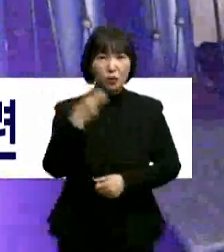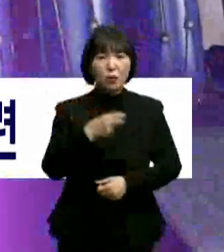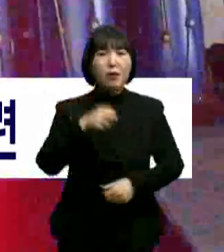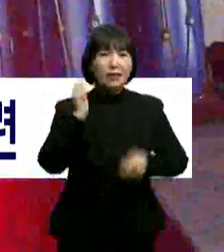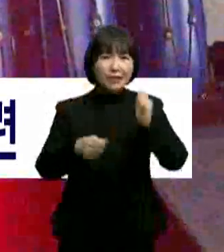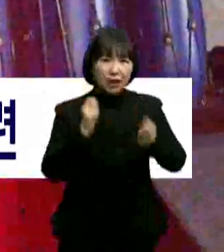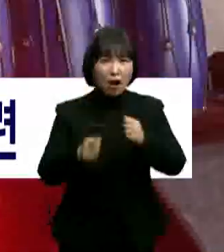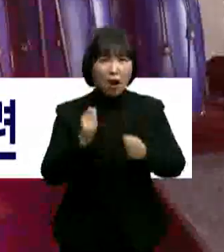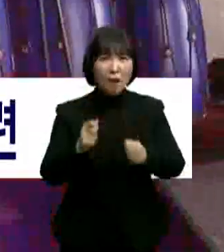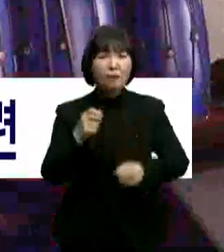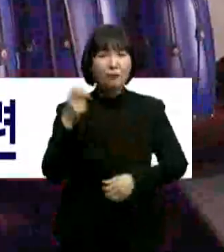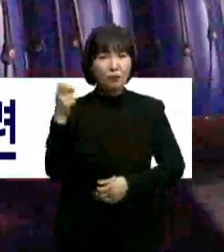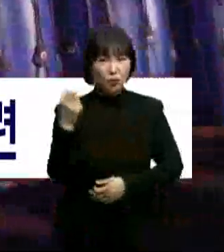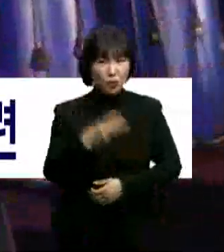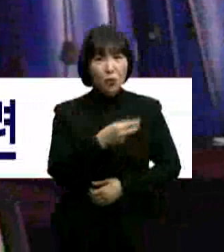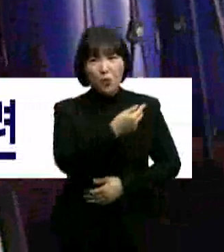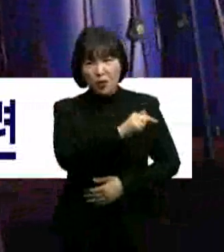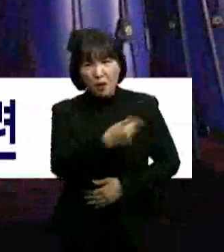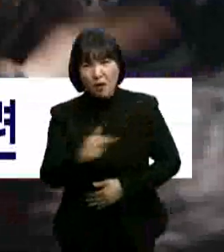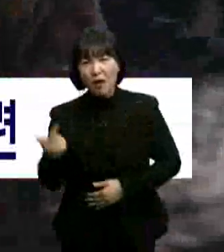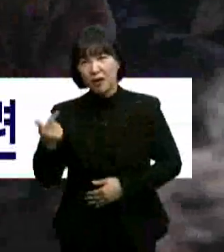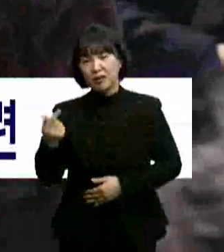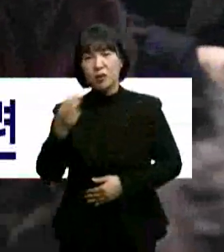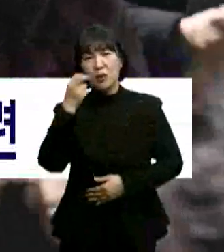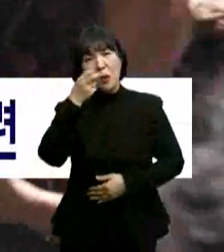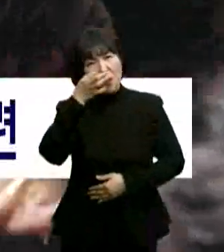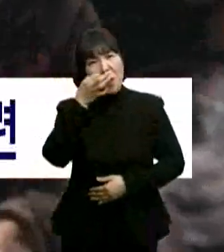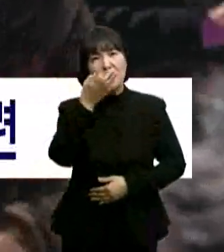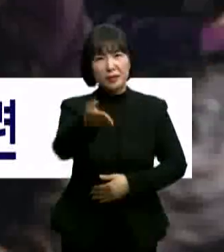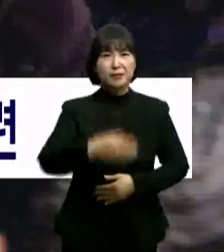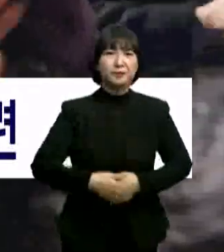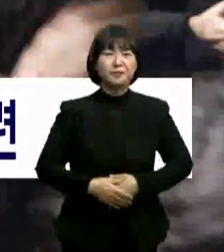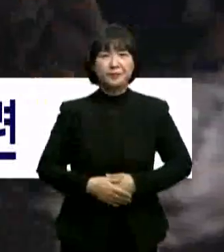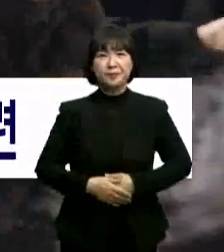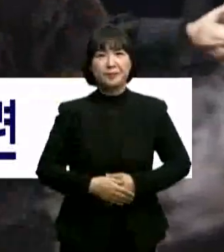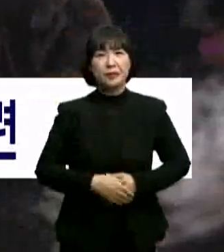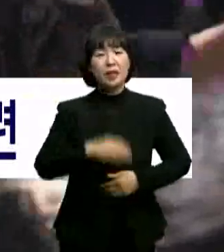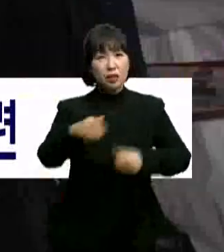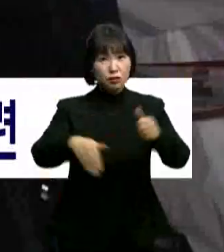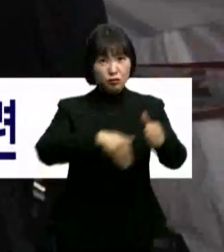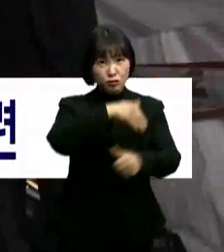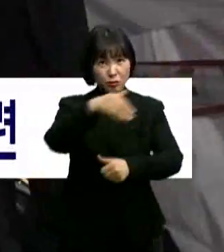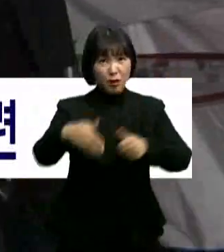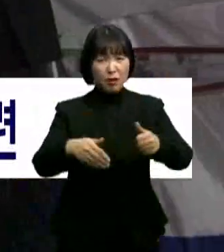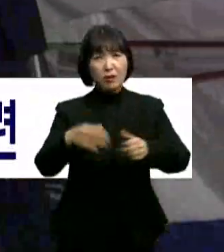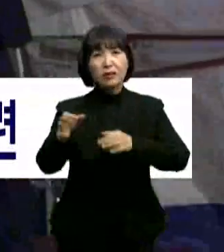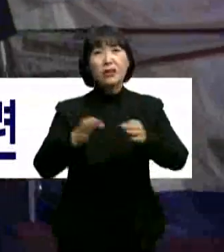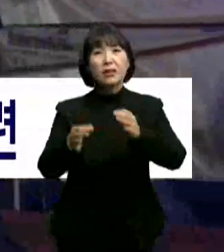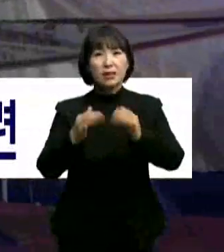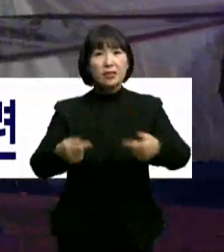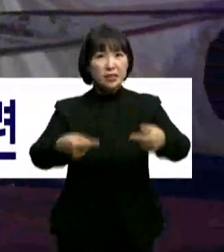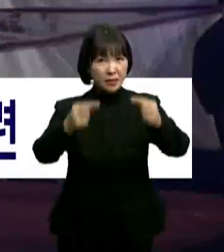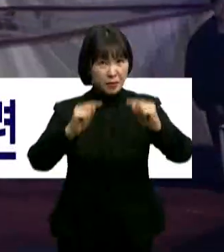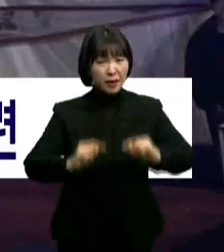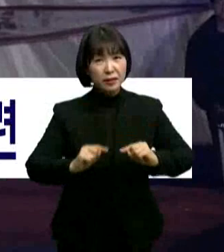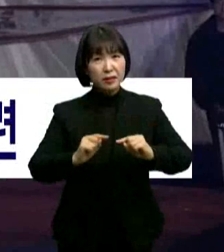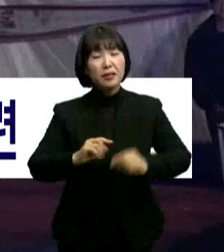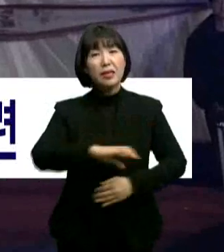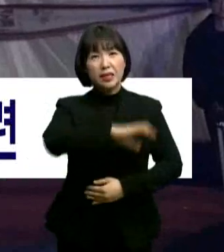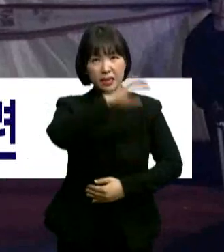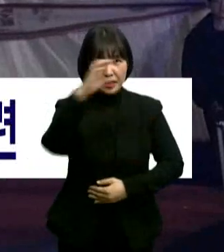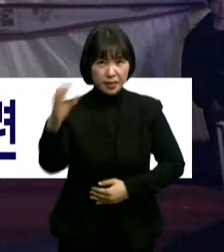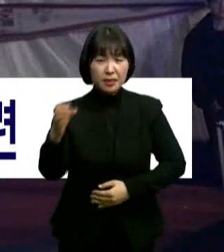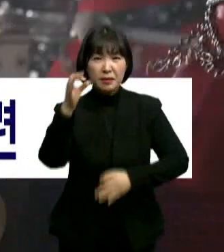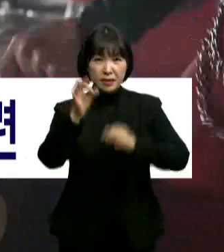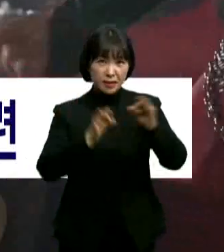공연자들의 팀 무대도 함께 마련됐습니다 또 무대 주변에는 지역 상인들이 참여하는 크리스마스 마켓과